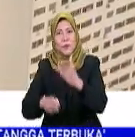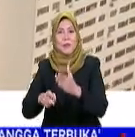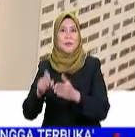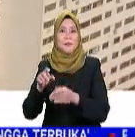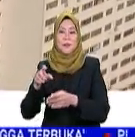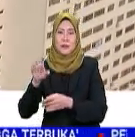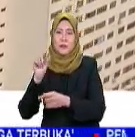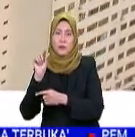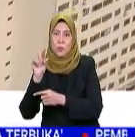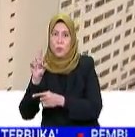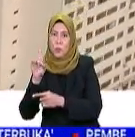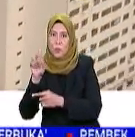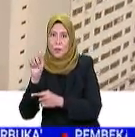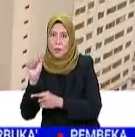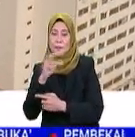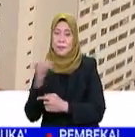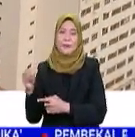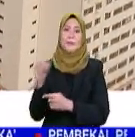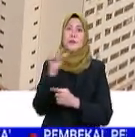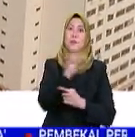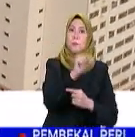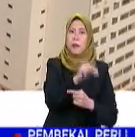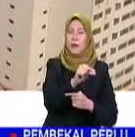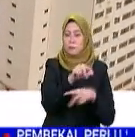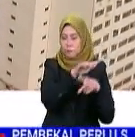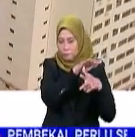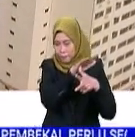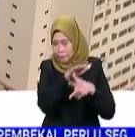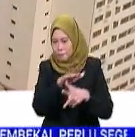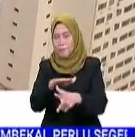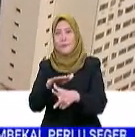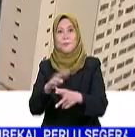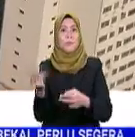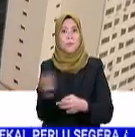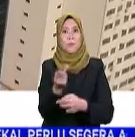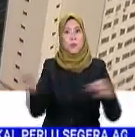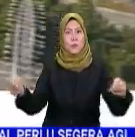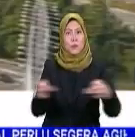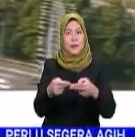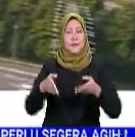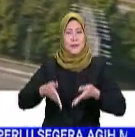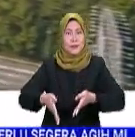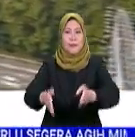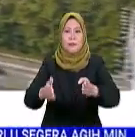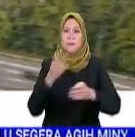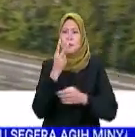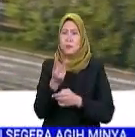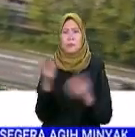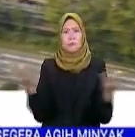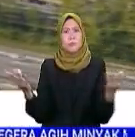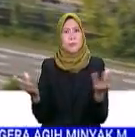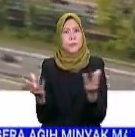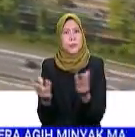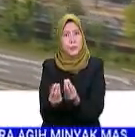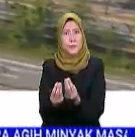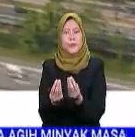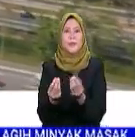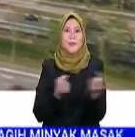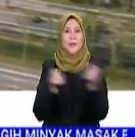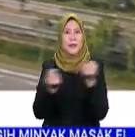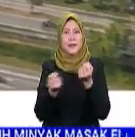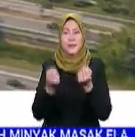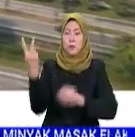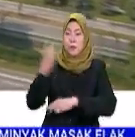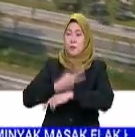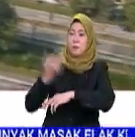dan gombal ke-22 lokasi yang menghubungkan laluan keluhuran utama negara juga telatan kurang kendaraan jika dibandingkan